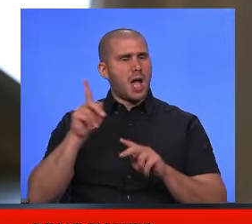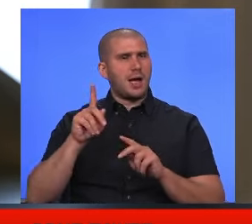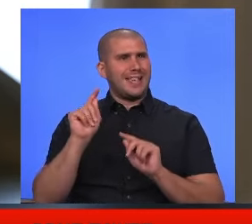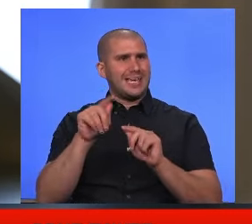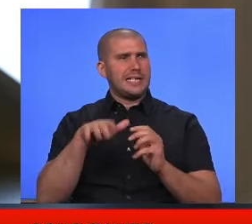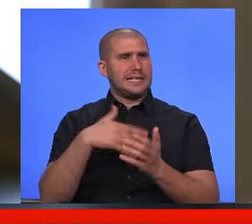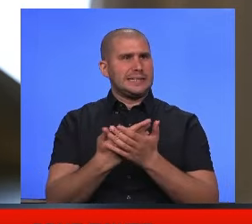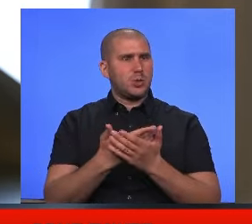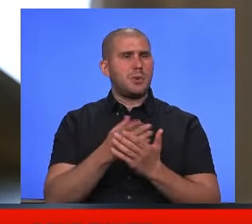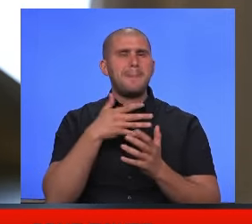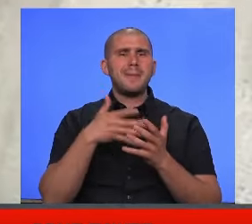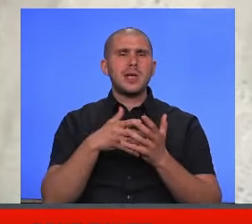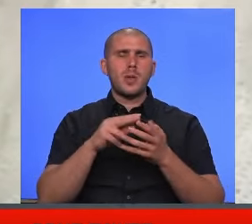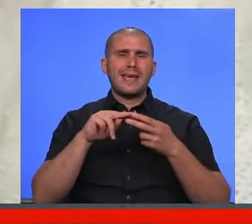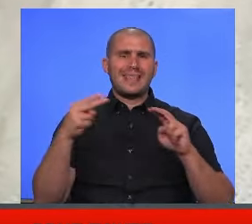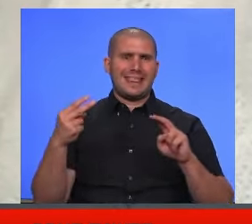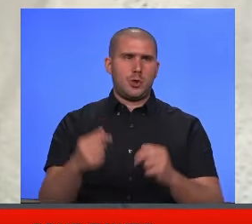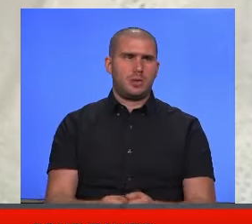והציל לנו מה שנקרא בדיקות גנטיות.